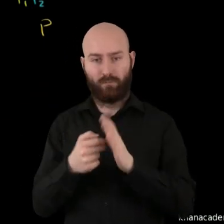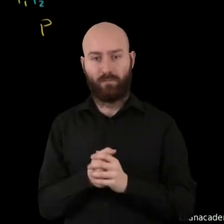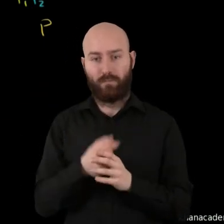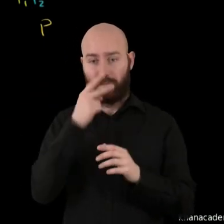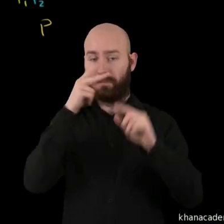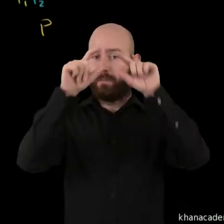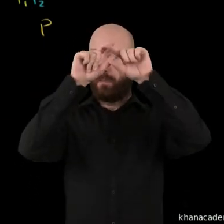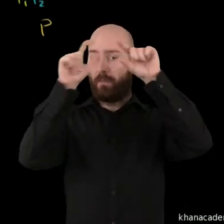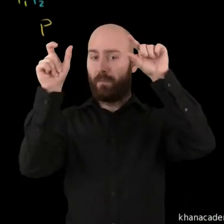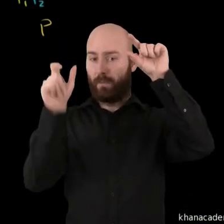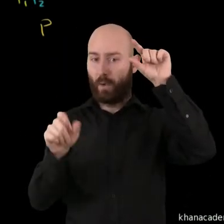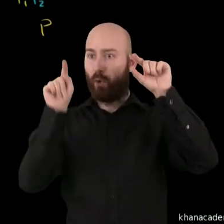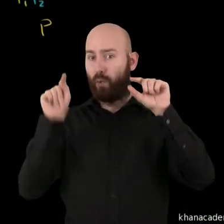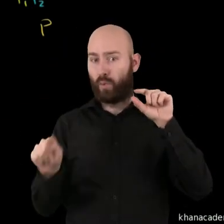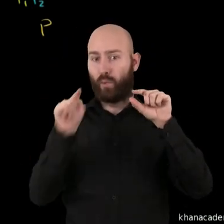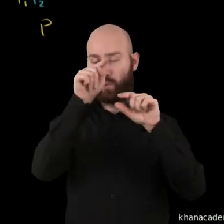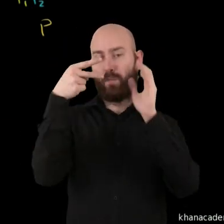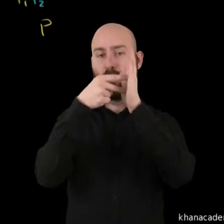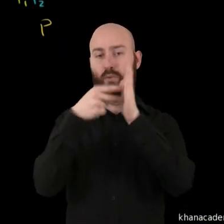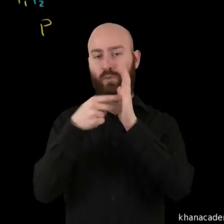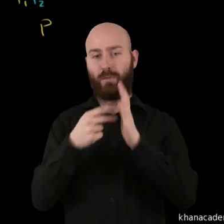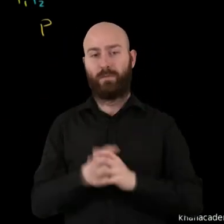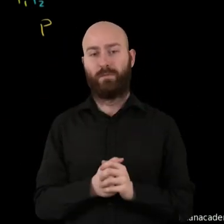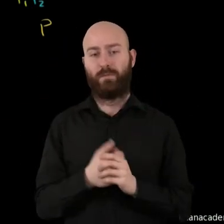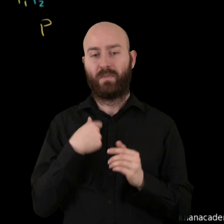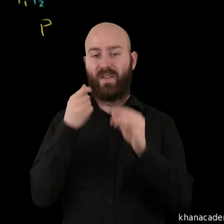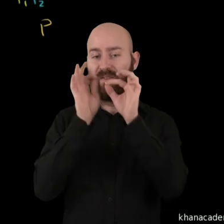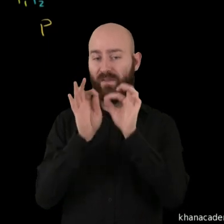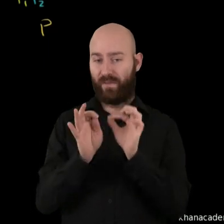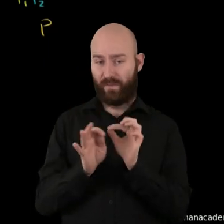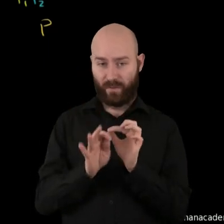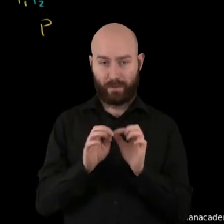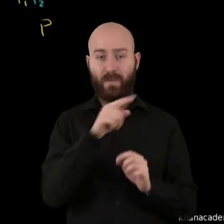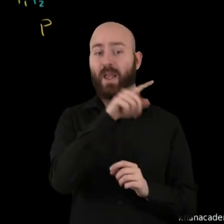Dzielimy pole tego niebieskiego prostokąta przez cenę, aby uzyskać ilość.